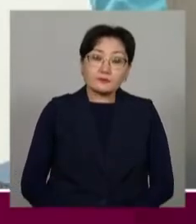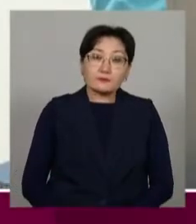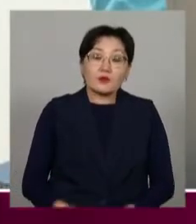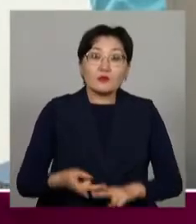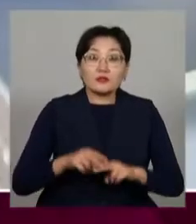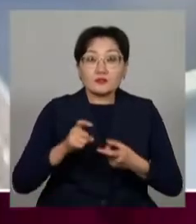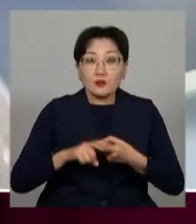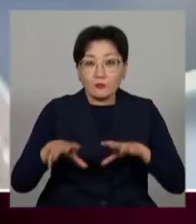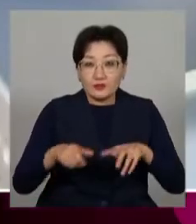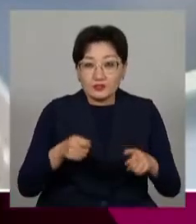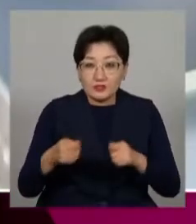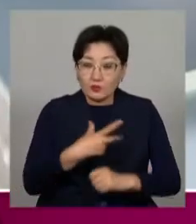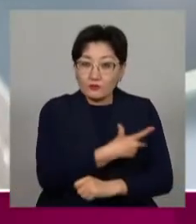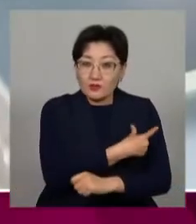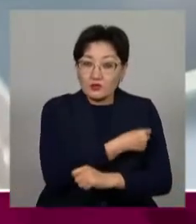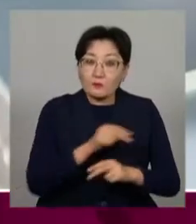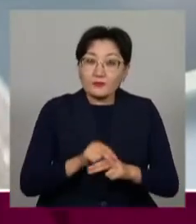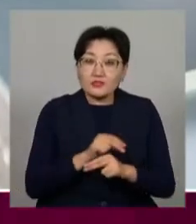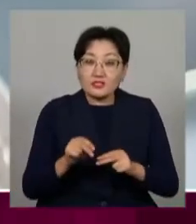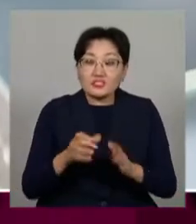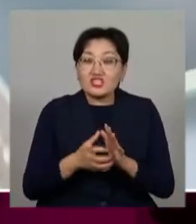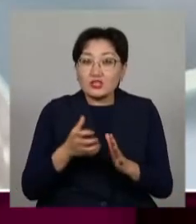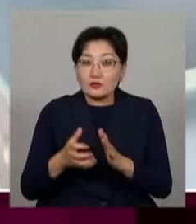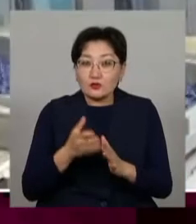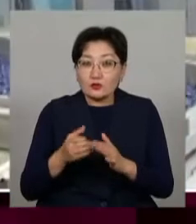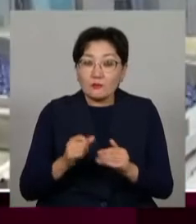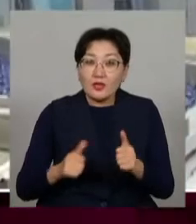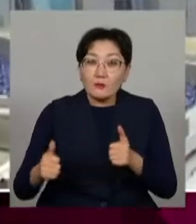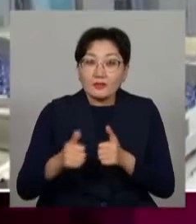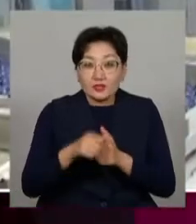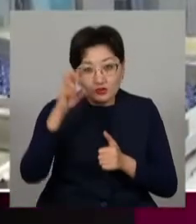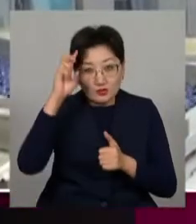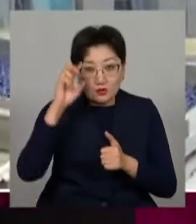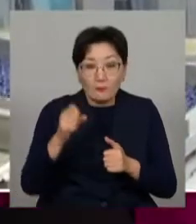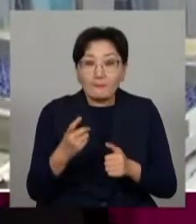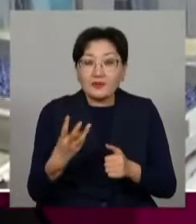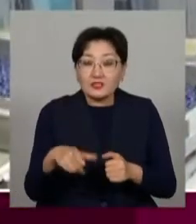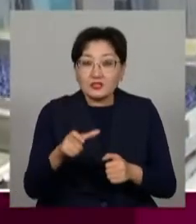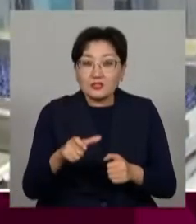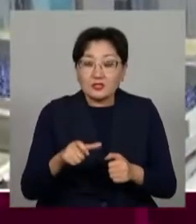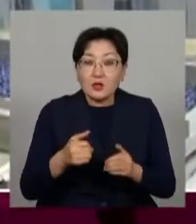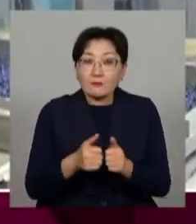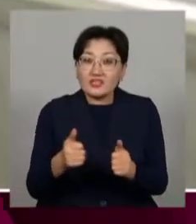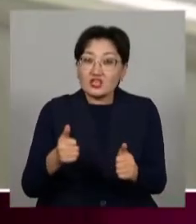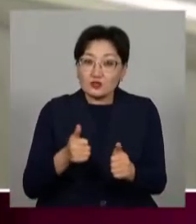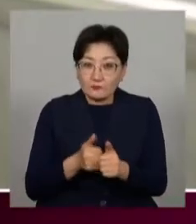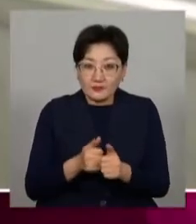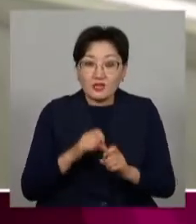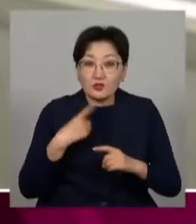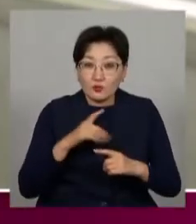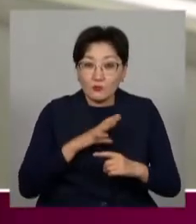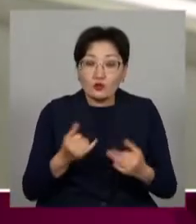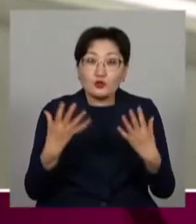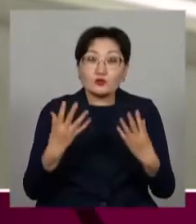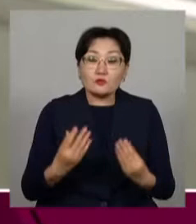Бұл ретте президент вакцинаның жеткіліксіздігінен көшбасшы елдерде біршама артта қалып келе жатқанымызды айтты.